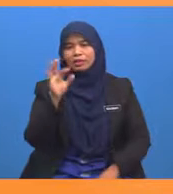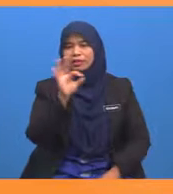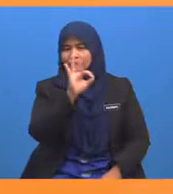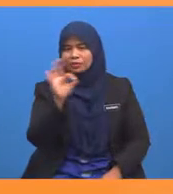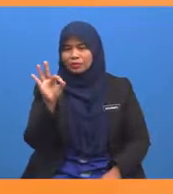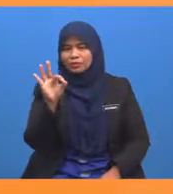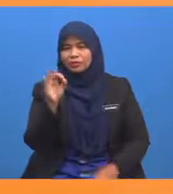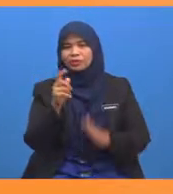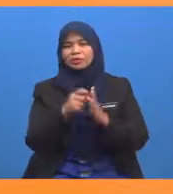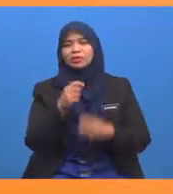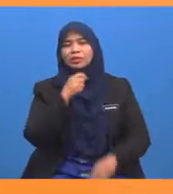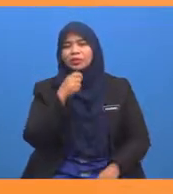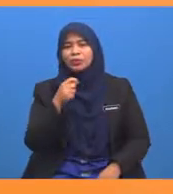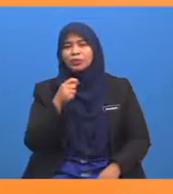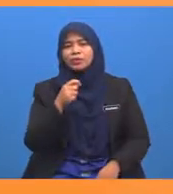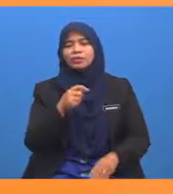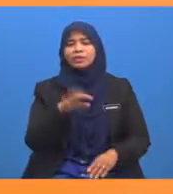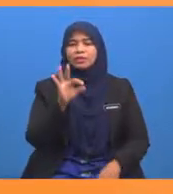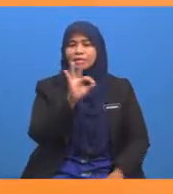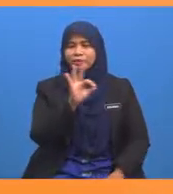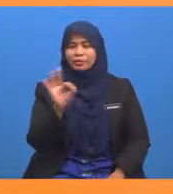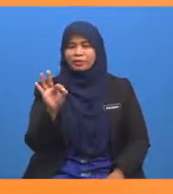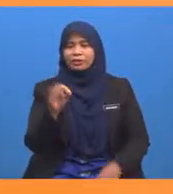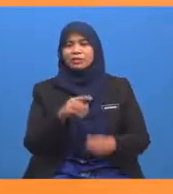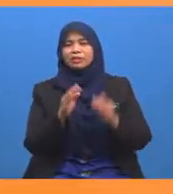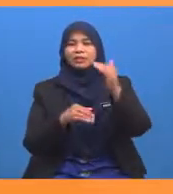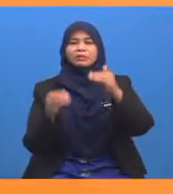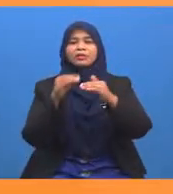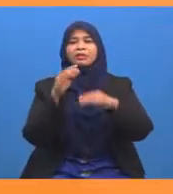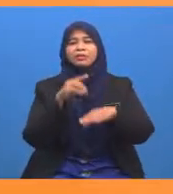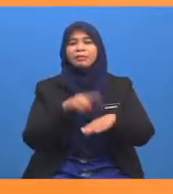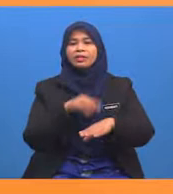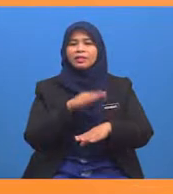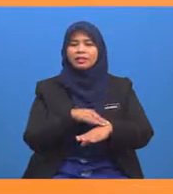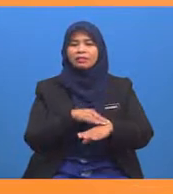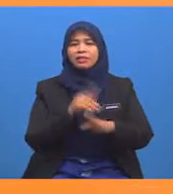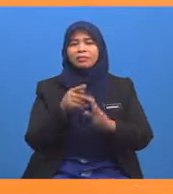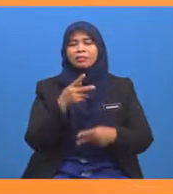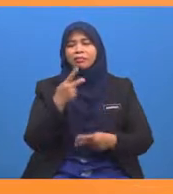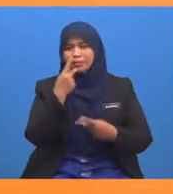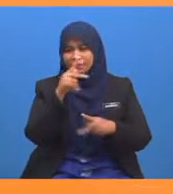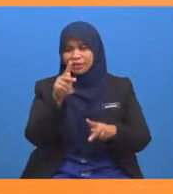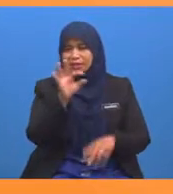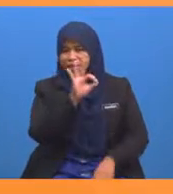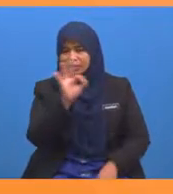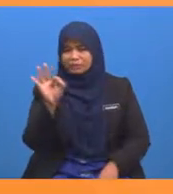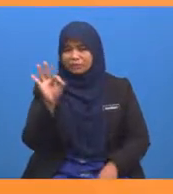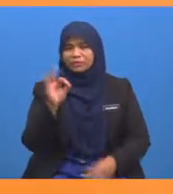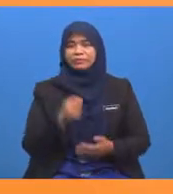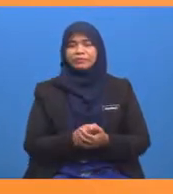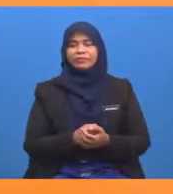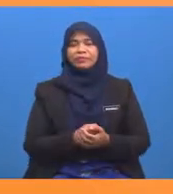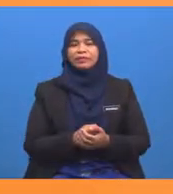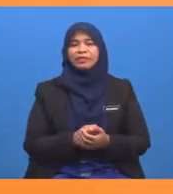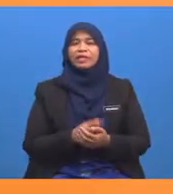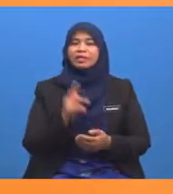tempat kosong, dibina pada zaman pemerintahan tempat kosong. Mari kita semak dan baca